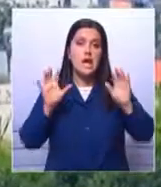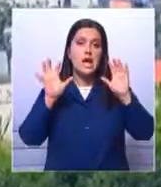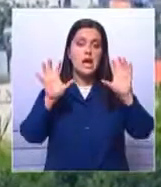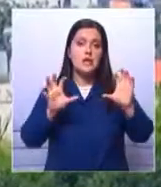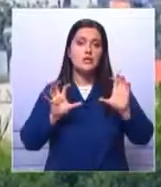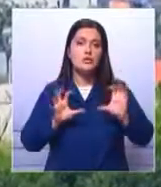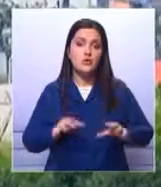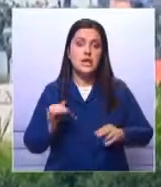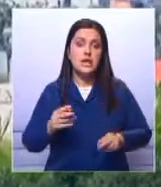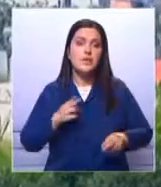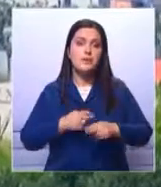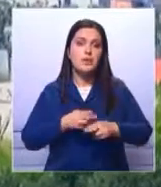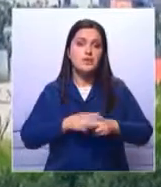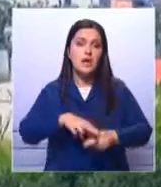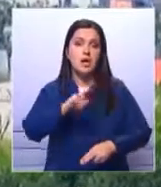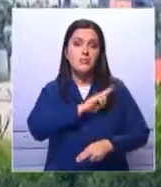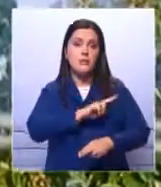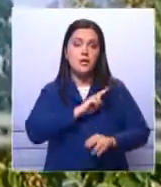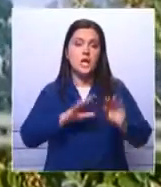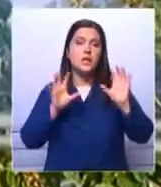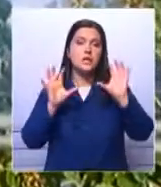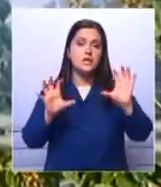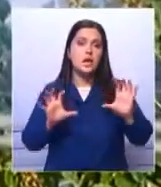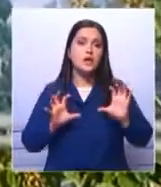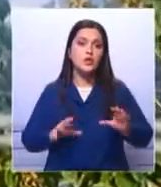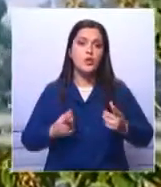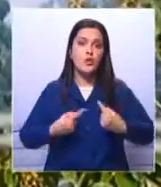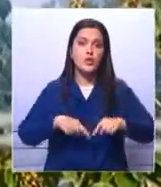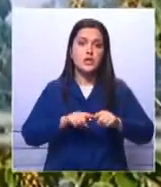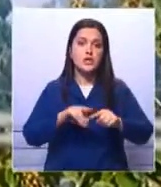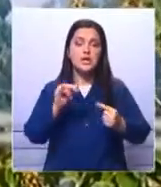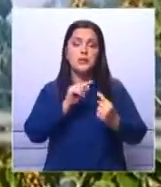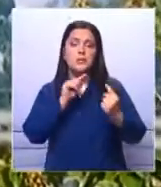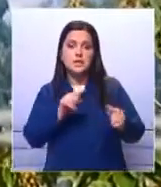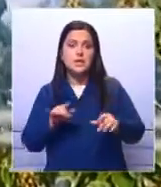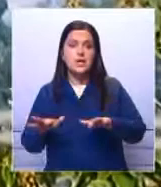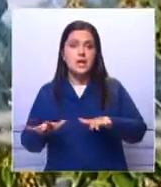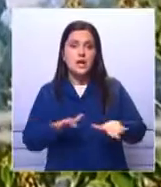нарушении требований Конституции, препятствовании работе законодательных